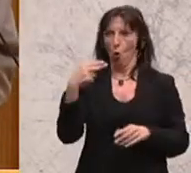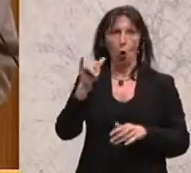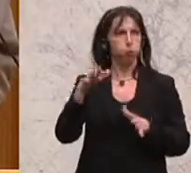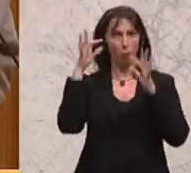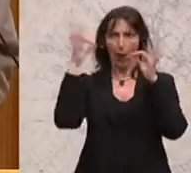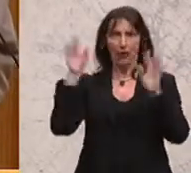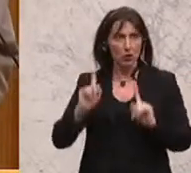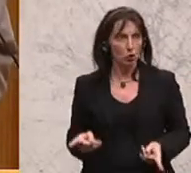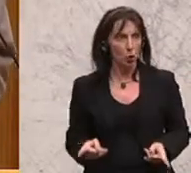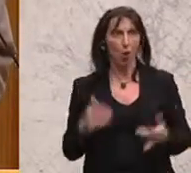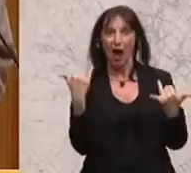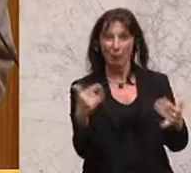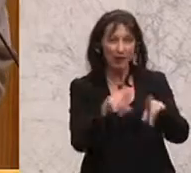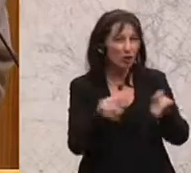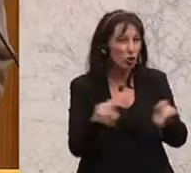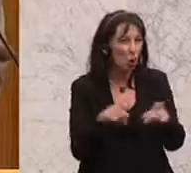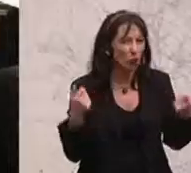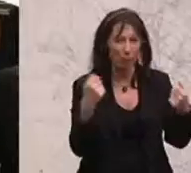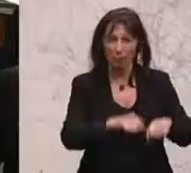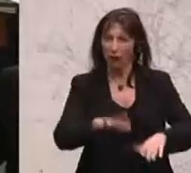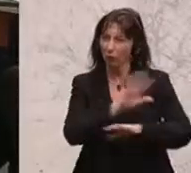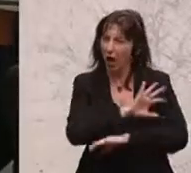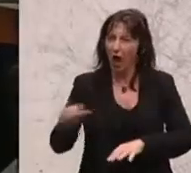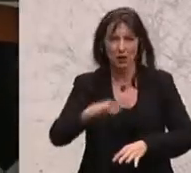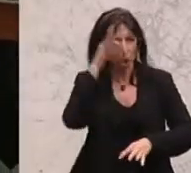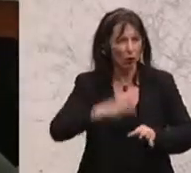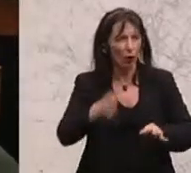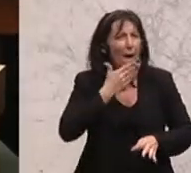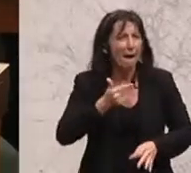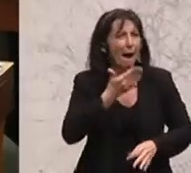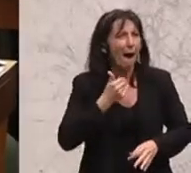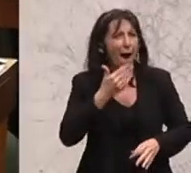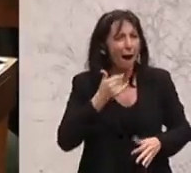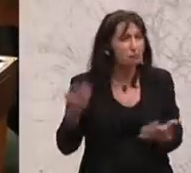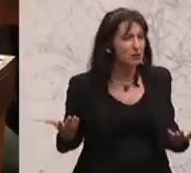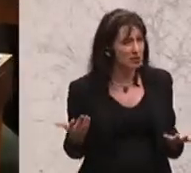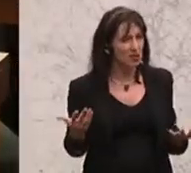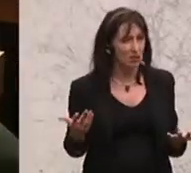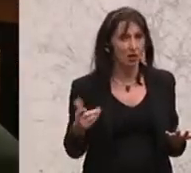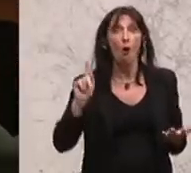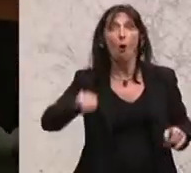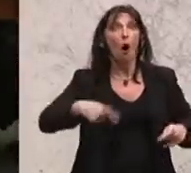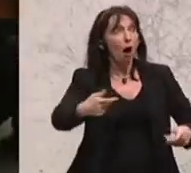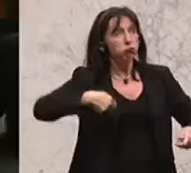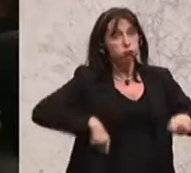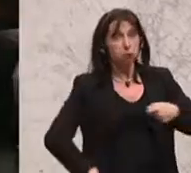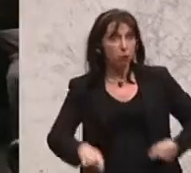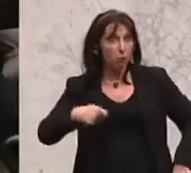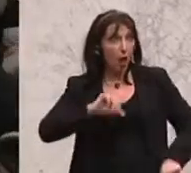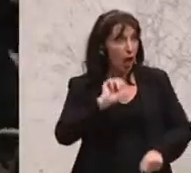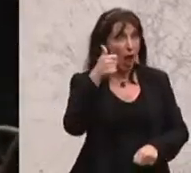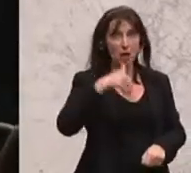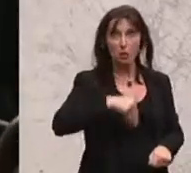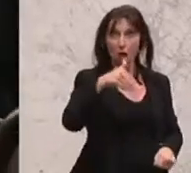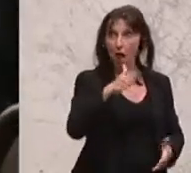der Notenbank, indem sie diesem ganzen betrügerischen Plunder extra absichtlich auf den Leim geht, noch abkassiert worden. Die erste Milliarde